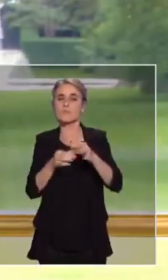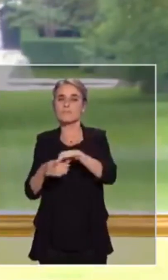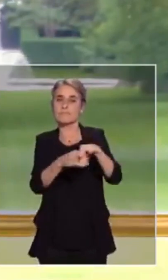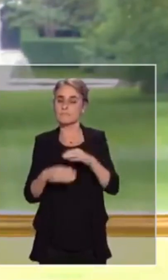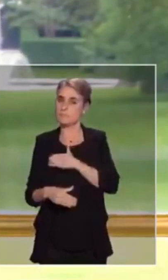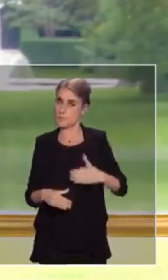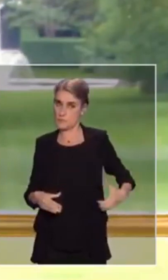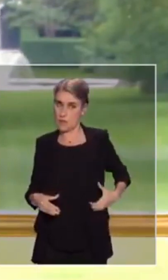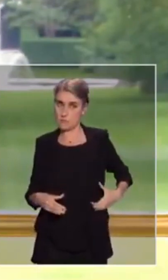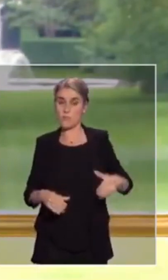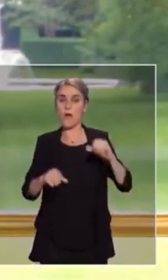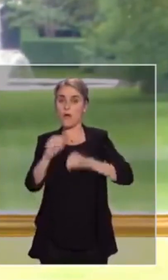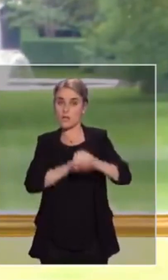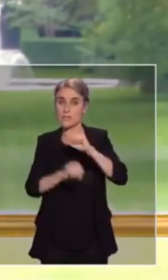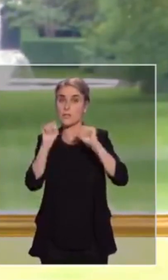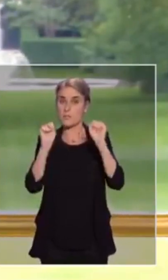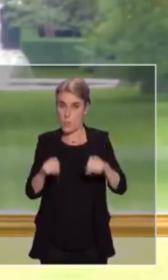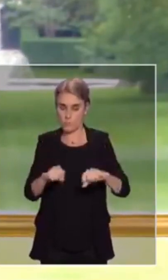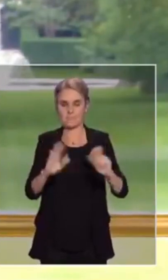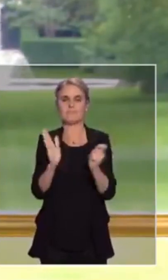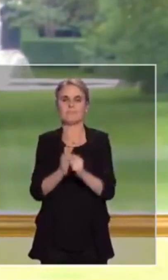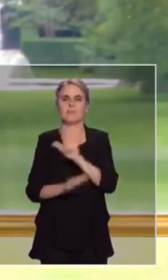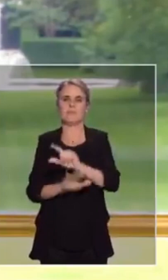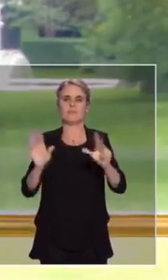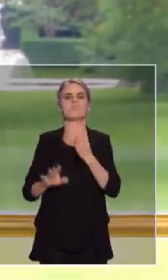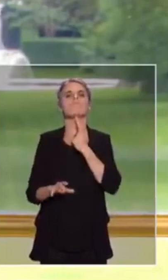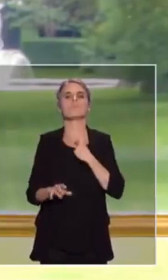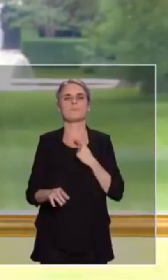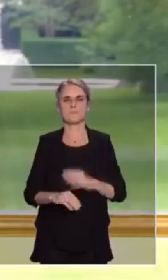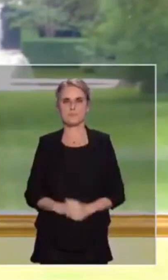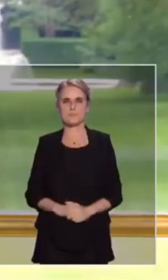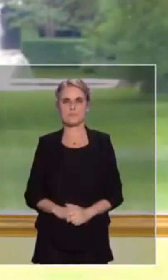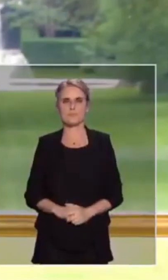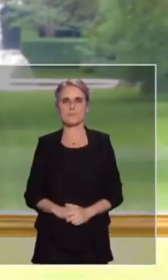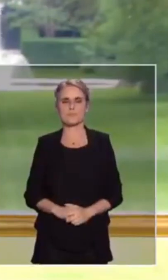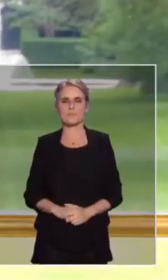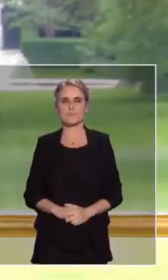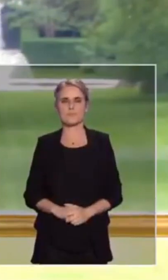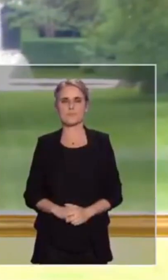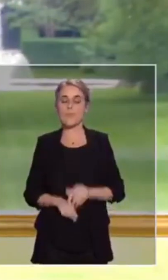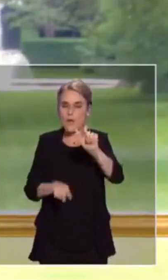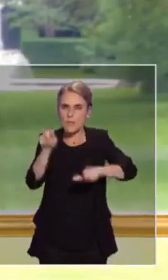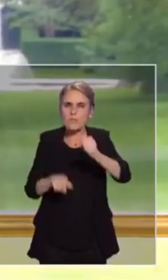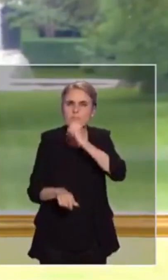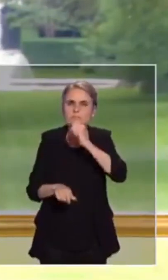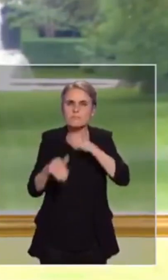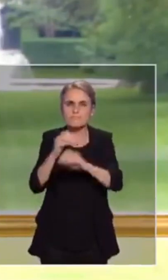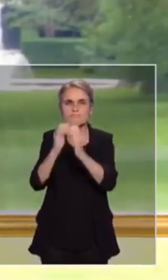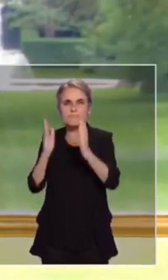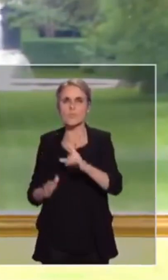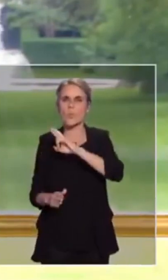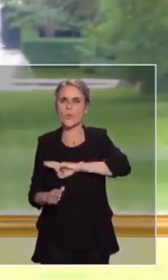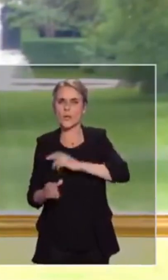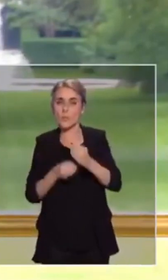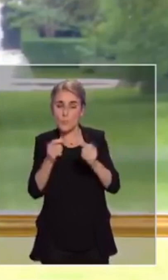pourrez éventuellement tout acheter sur amazon comme tout le monde et pour tous les concerts sachez que vous pouvez les regarder en live